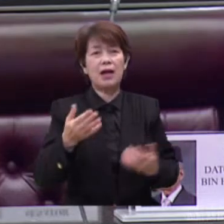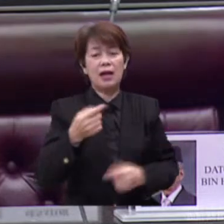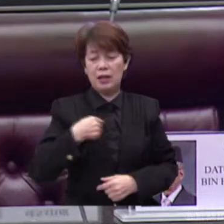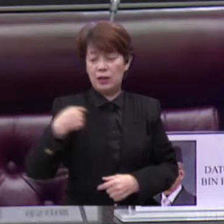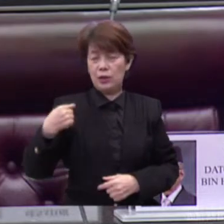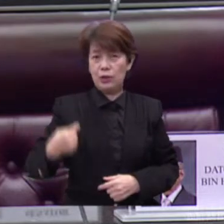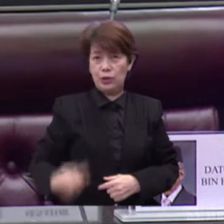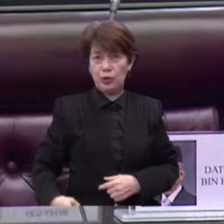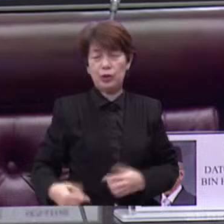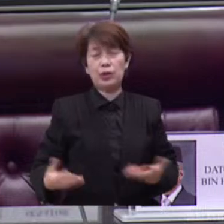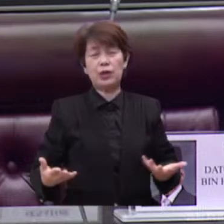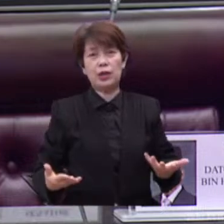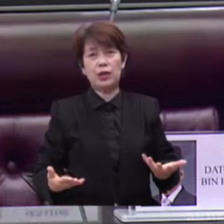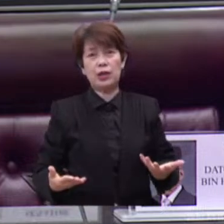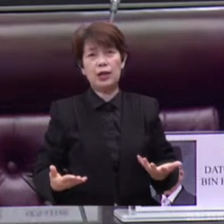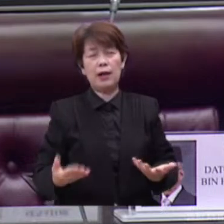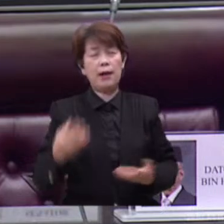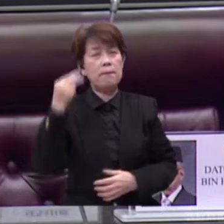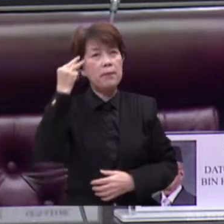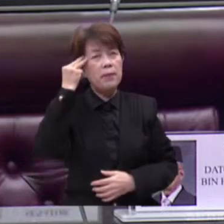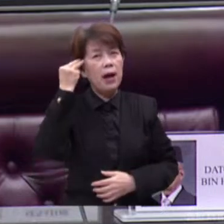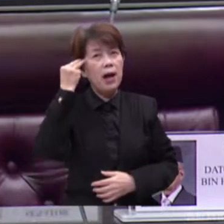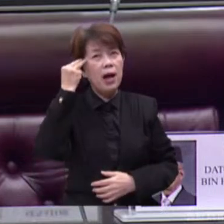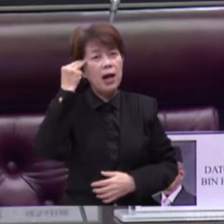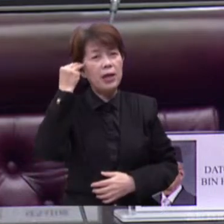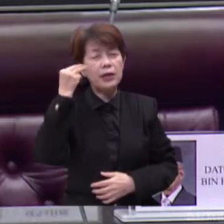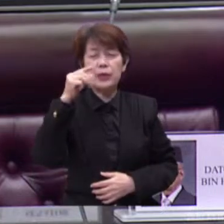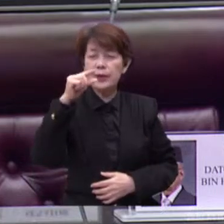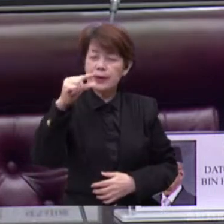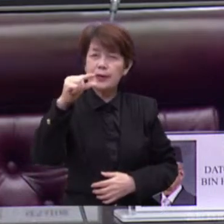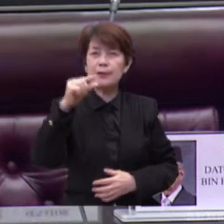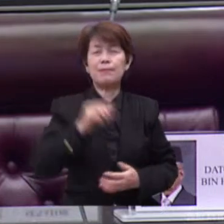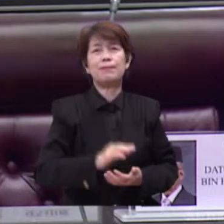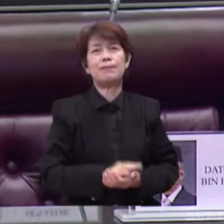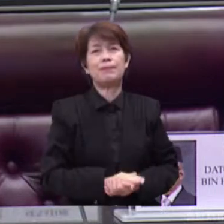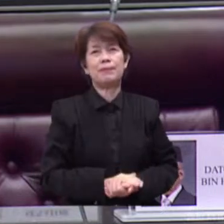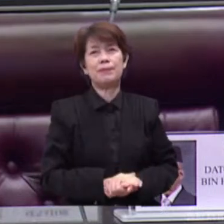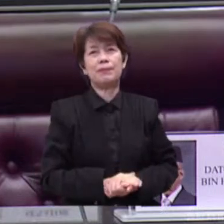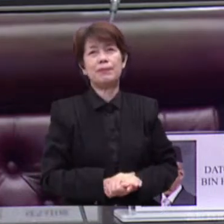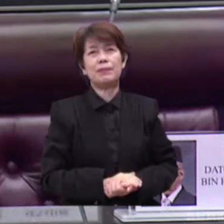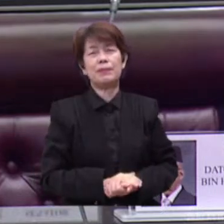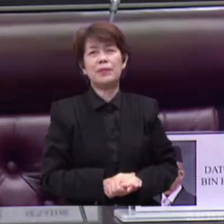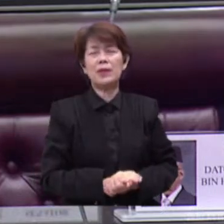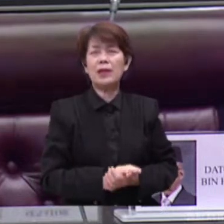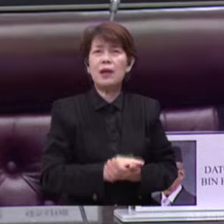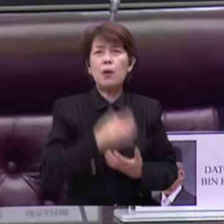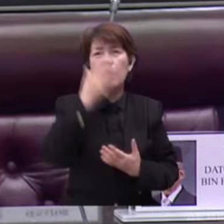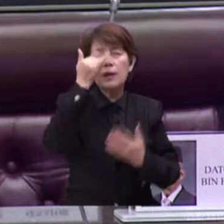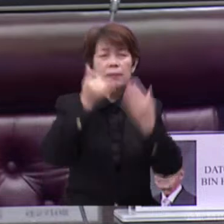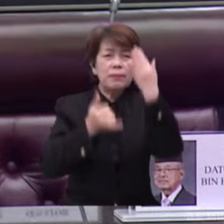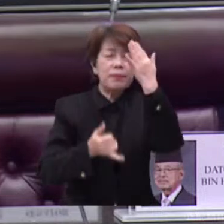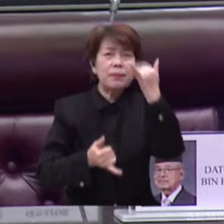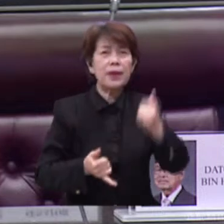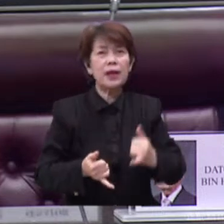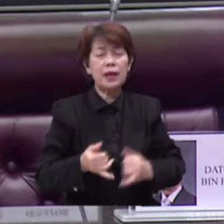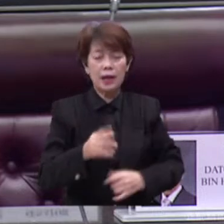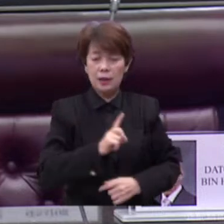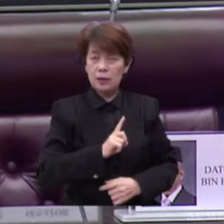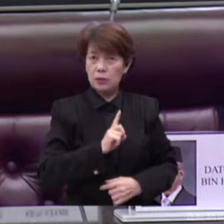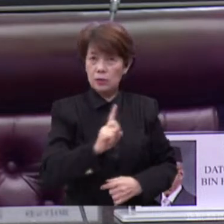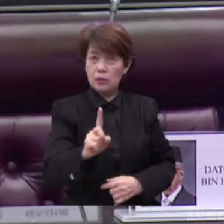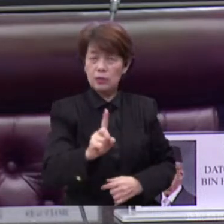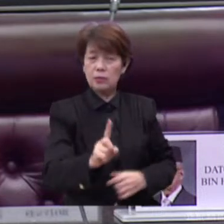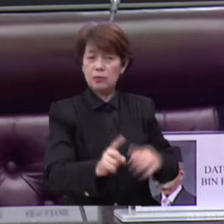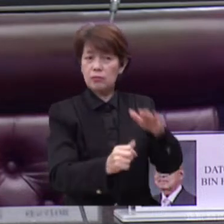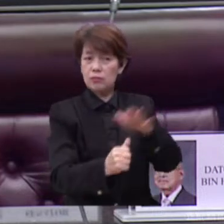agak kecil sedikit secara relatif membandingkan agama Islam itu dia menekankan bahwa